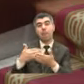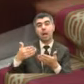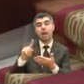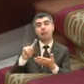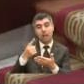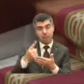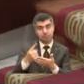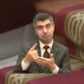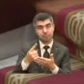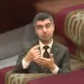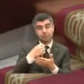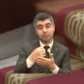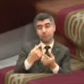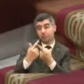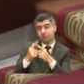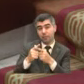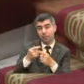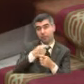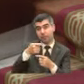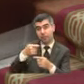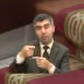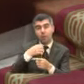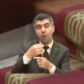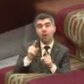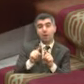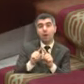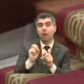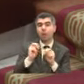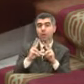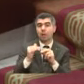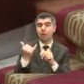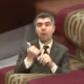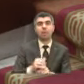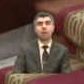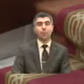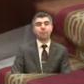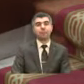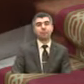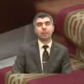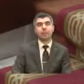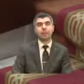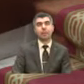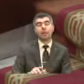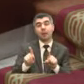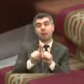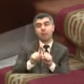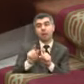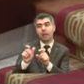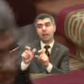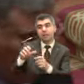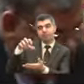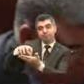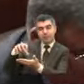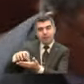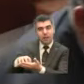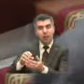بالتعبئه وفيه شق مرتبط بالتوزيع، وهذا هو اللي غيكون الحل الجذري لهذه المساله. لان هذيك المناطق منين ما تيكونش عنده تيكون عنده مشكل في الابار ولا